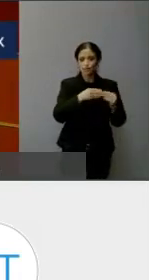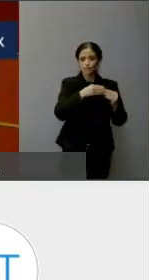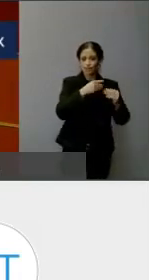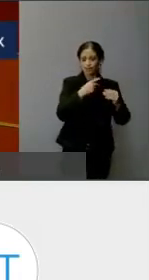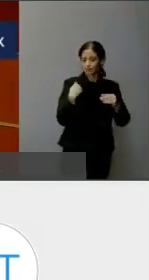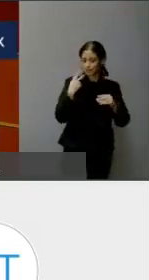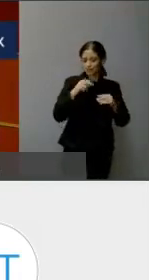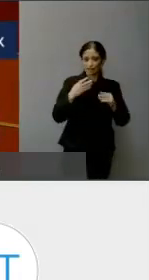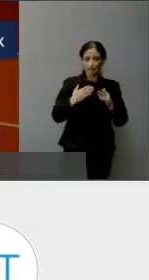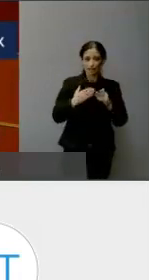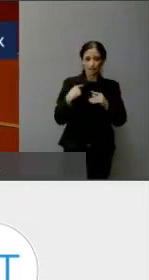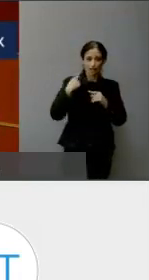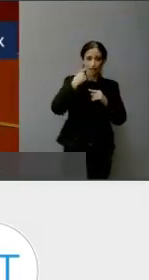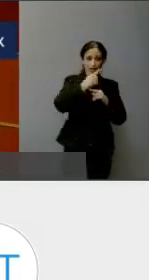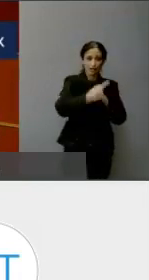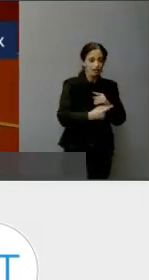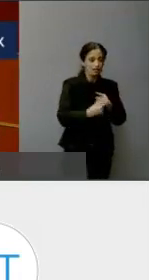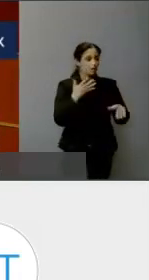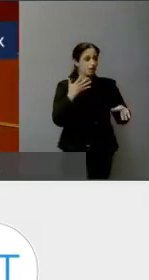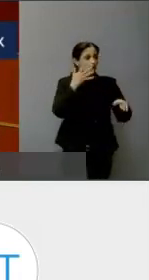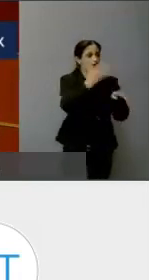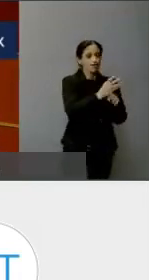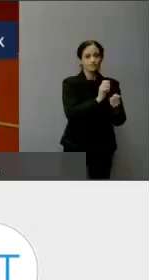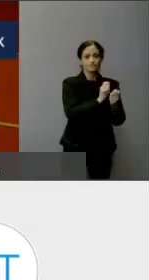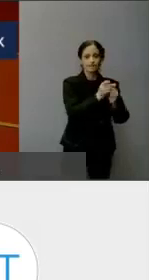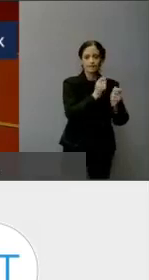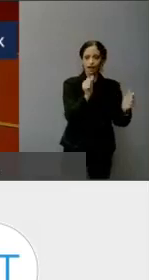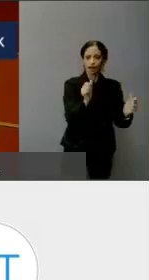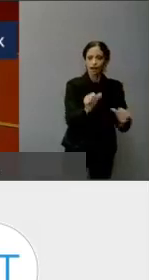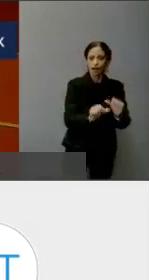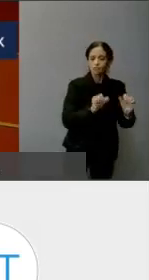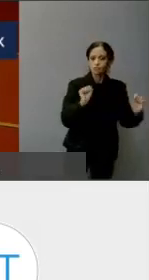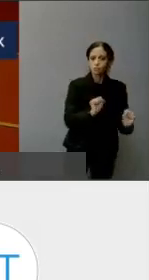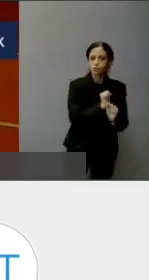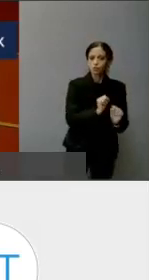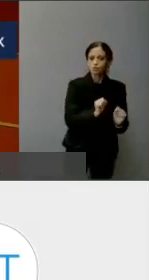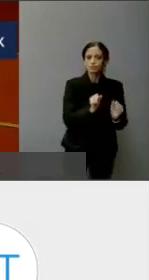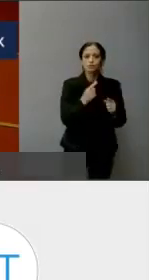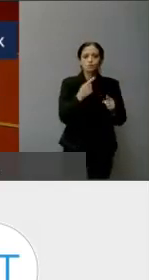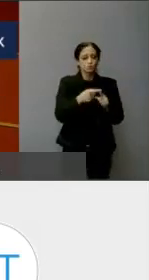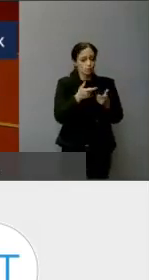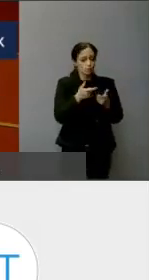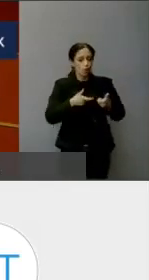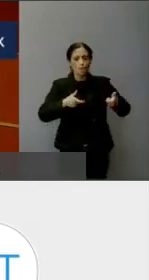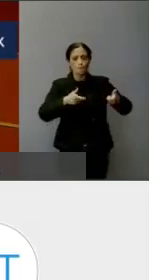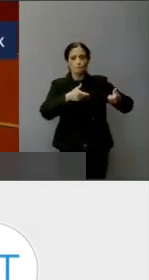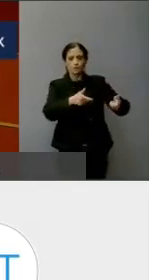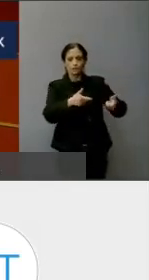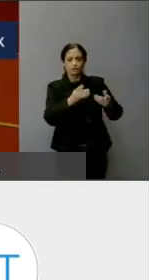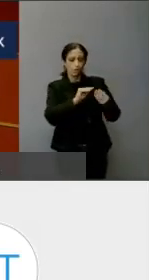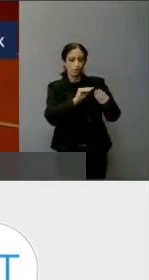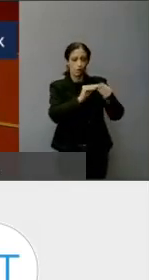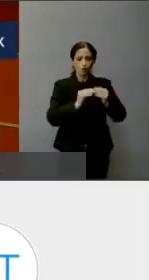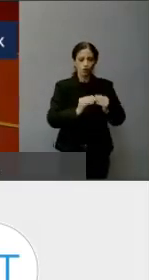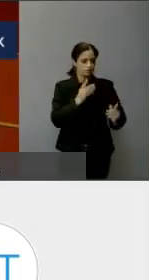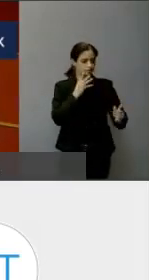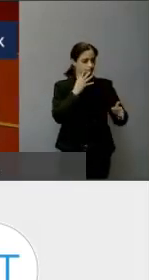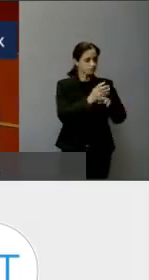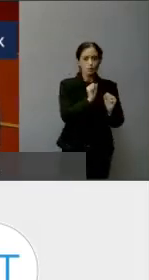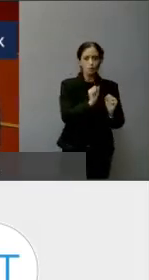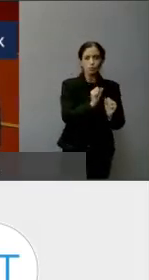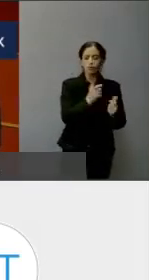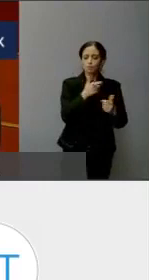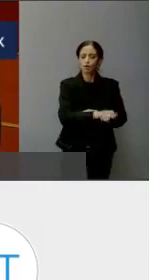perché non abbiamo potuto neppure fare un sopralluogo con la commissione consiliare come avevamo chiesto nell'ultima commissione di giovedì scorso noi crediamo